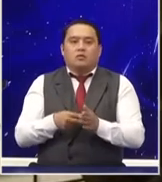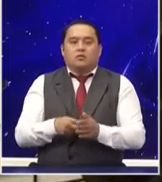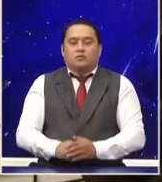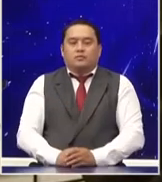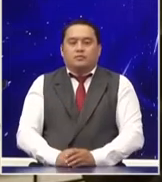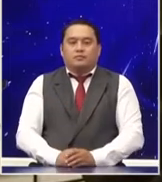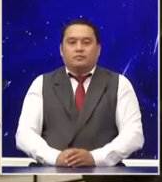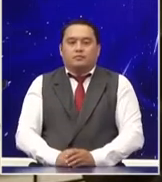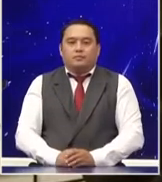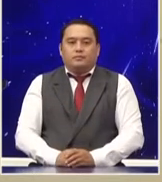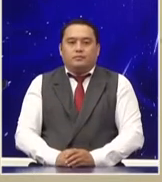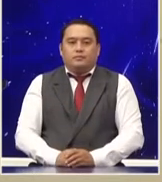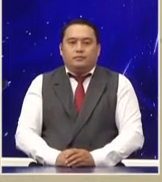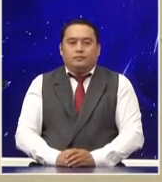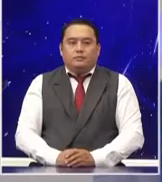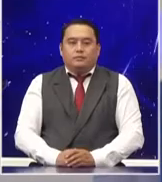неубедительными.